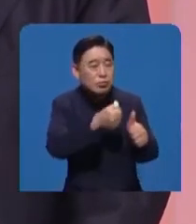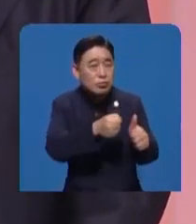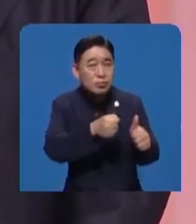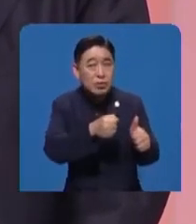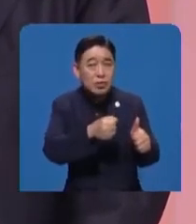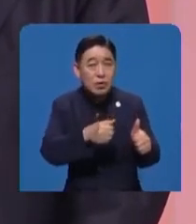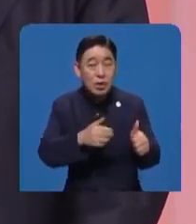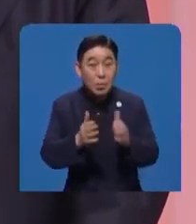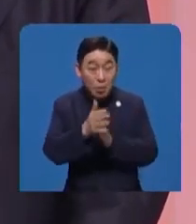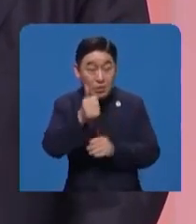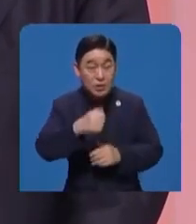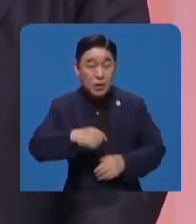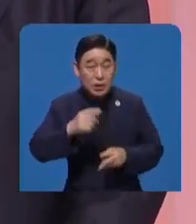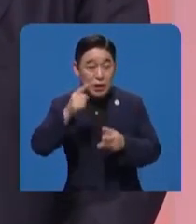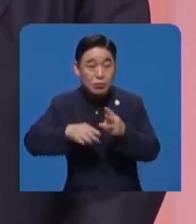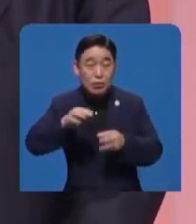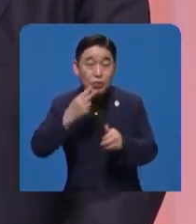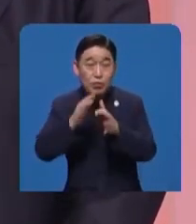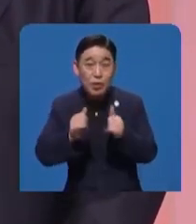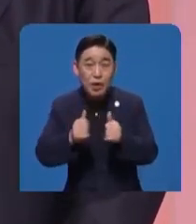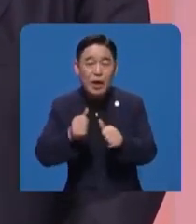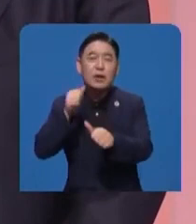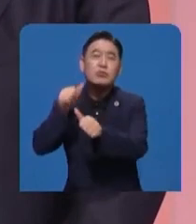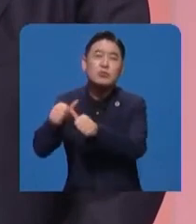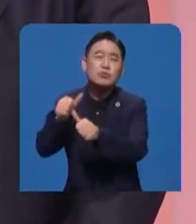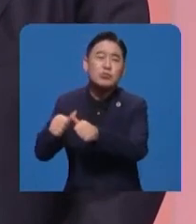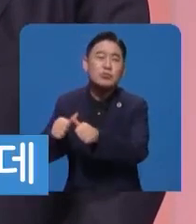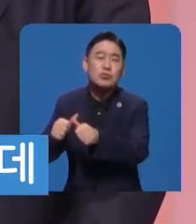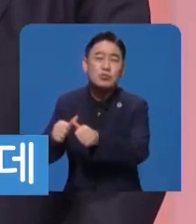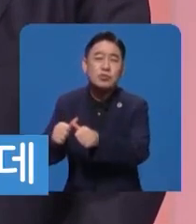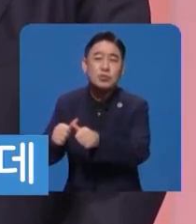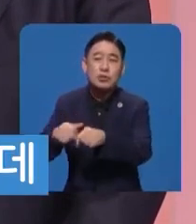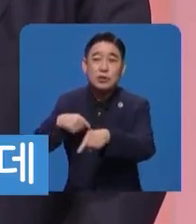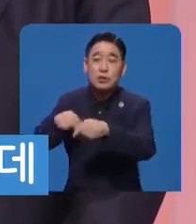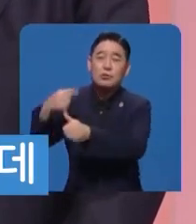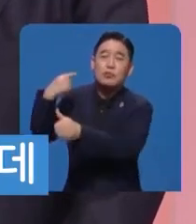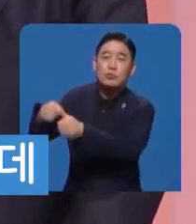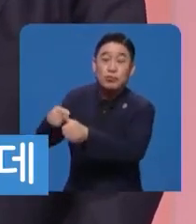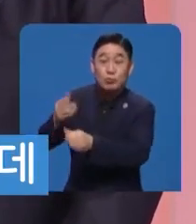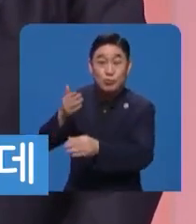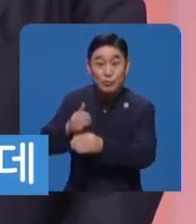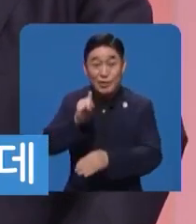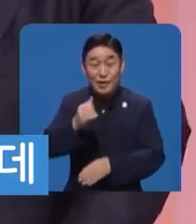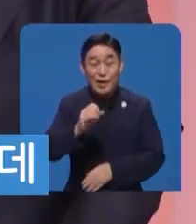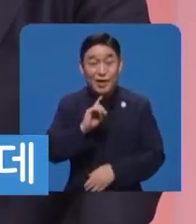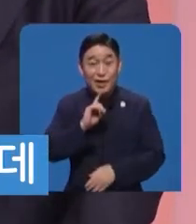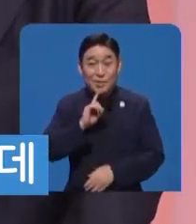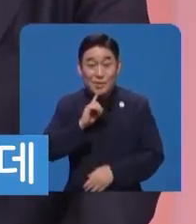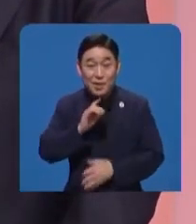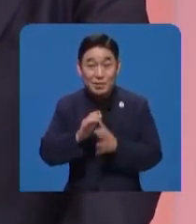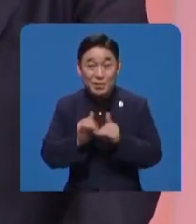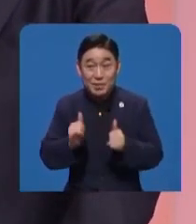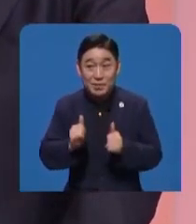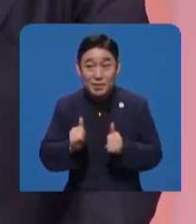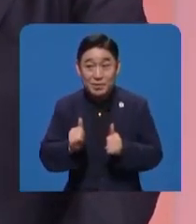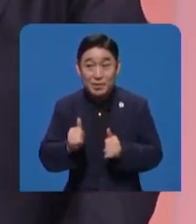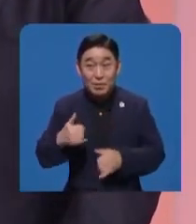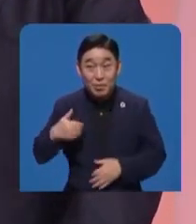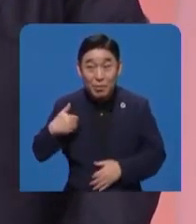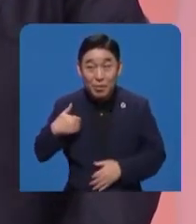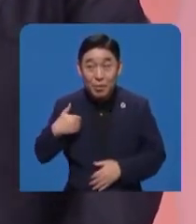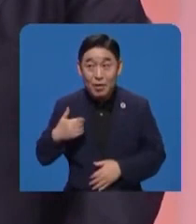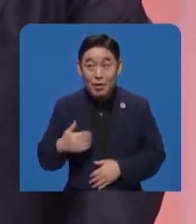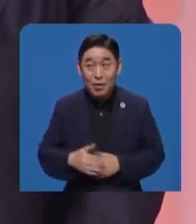했는데 본인이 스스로 윤석열 후보의 멘토, 지도자 수업을 시키고 있다. 그런 자칭하는 분인데